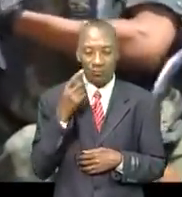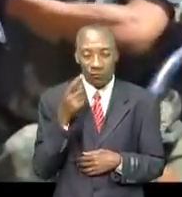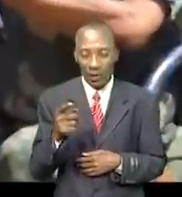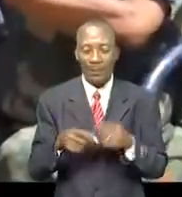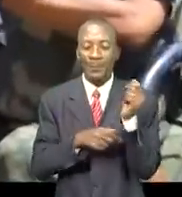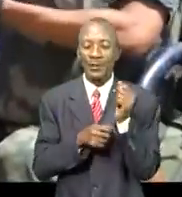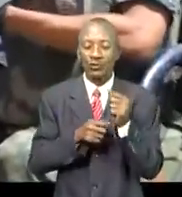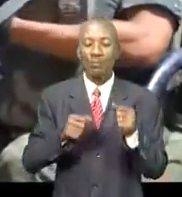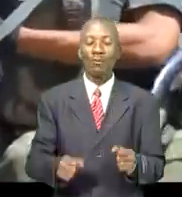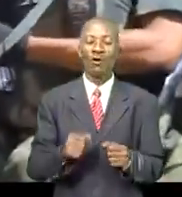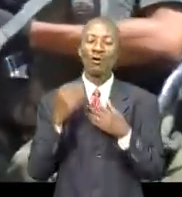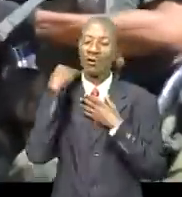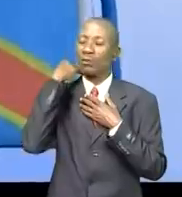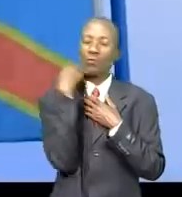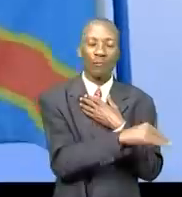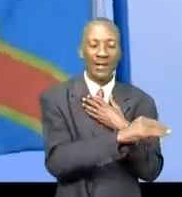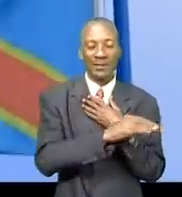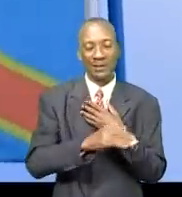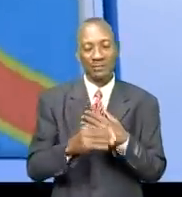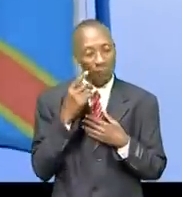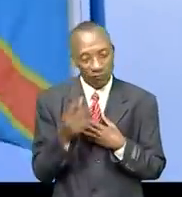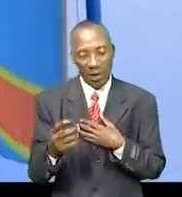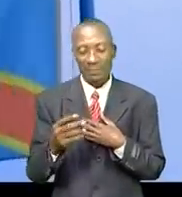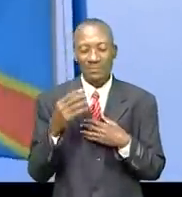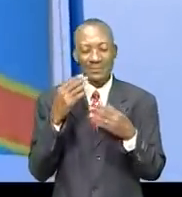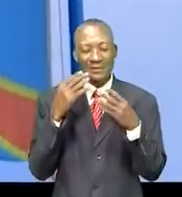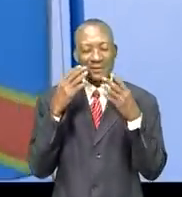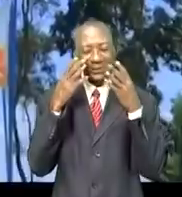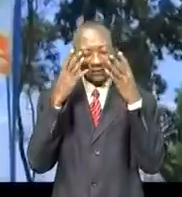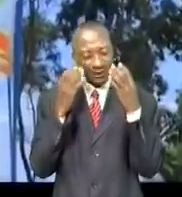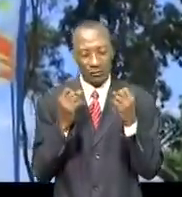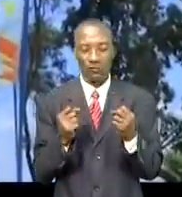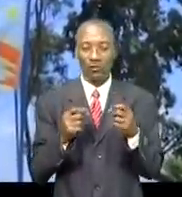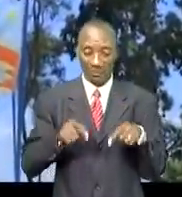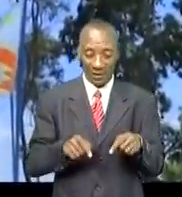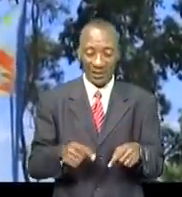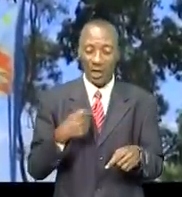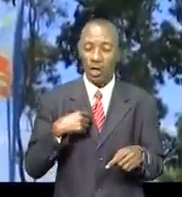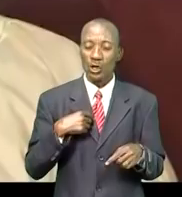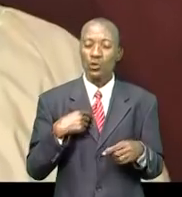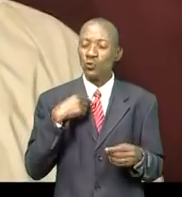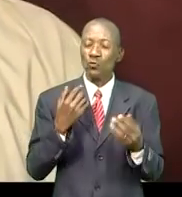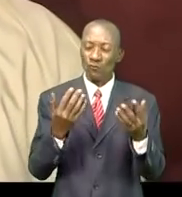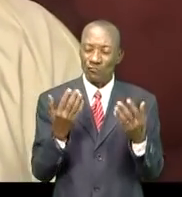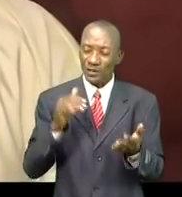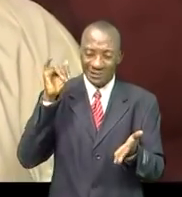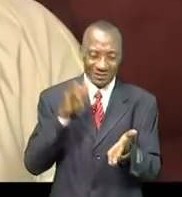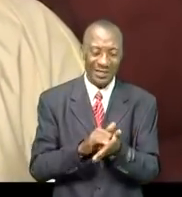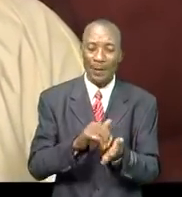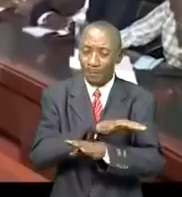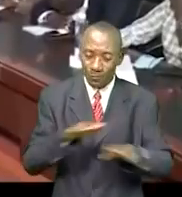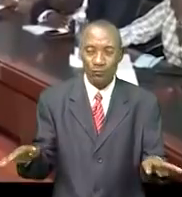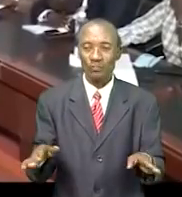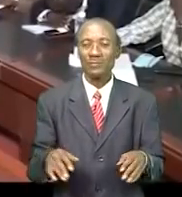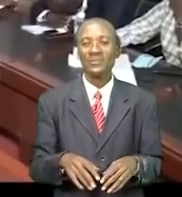générale autour des forces armées de la République, cet appel du chef de l'État, Félix Antoine Tshisekedi Tshilombo, a eu un écho favorable